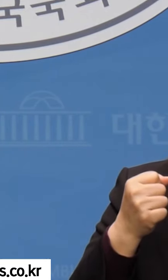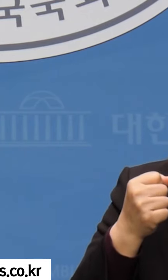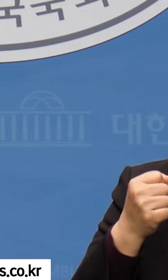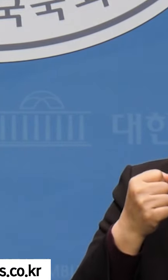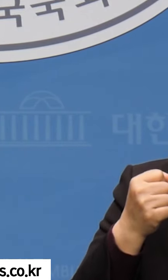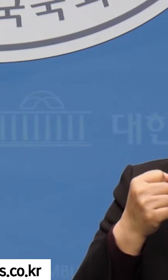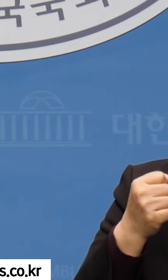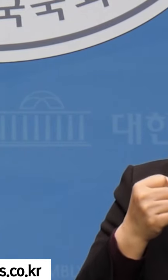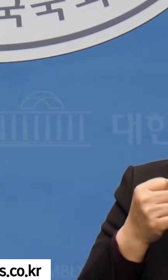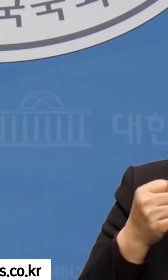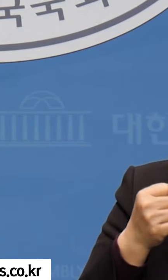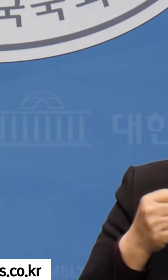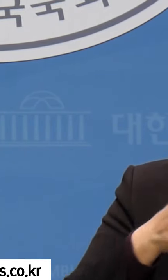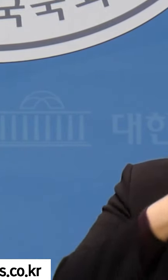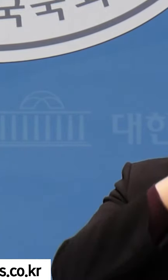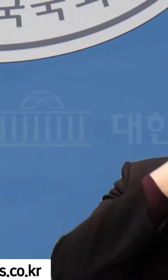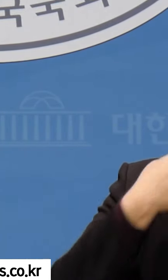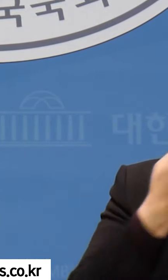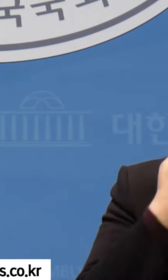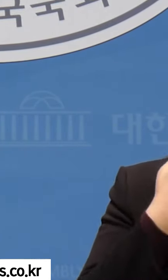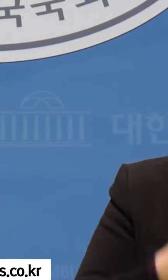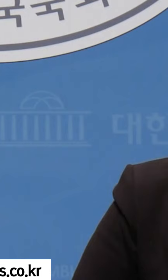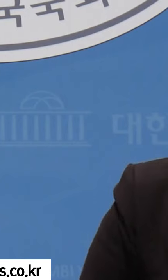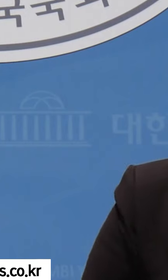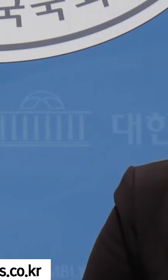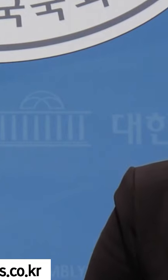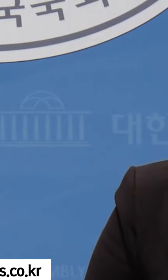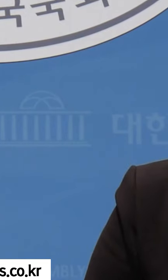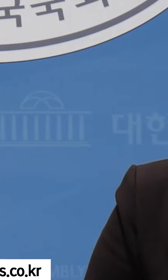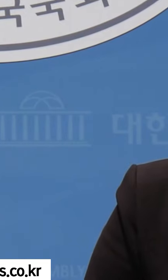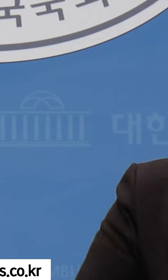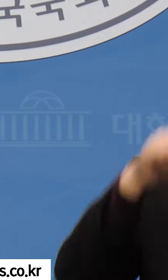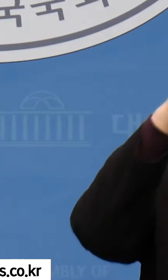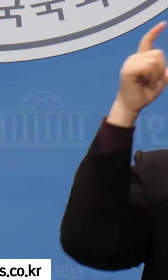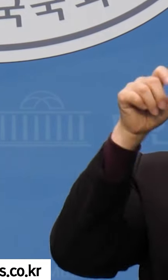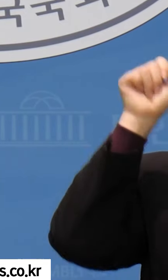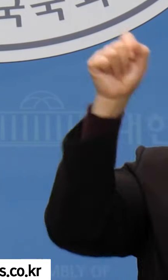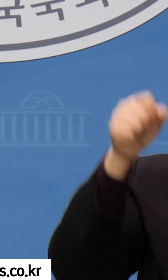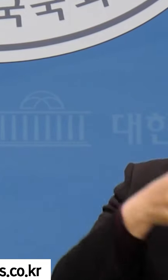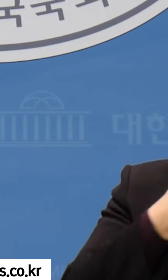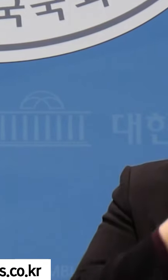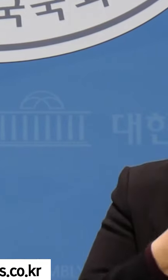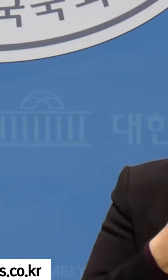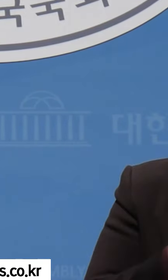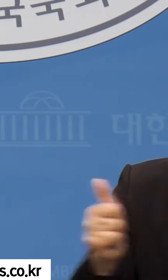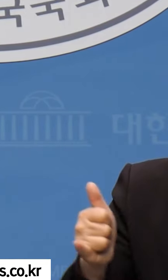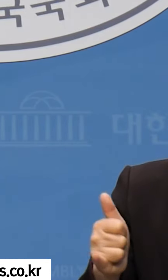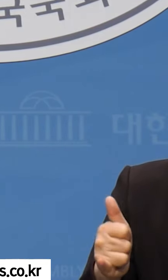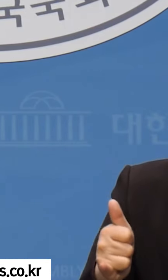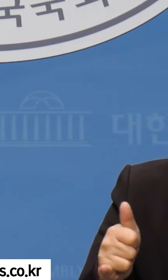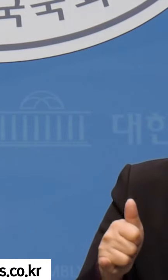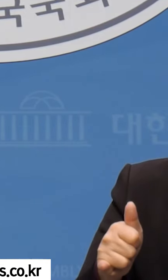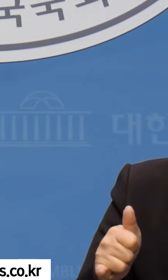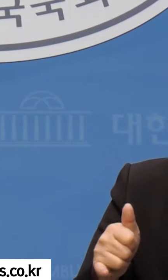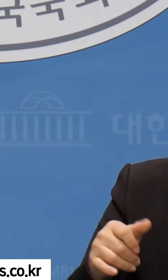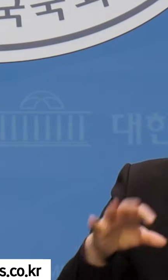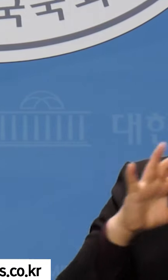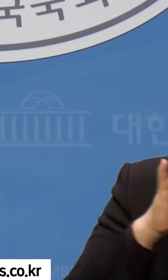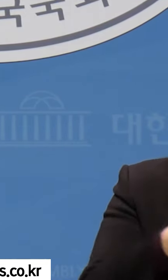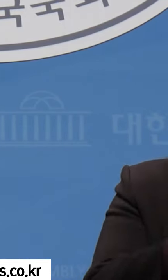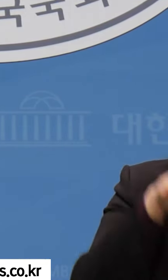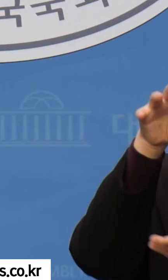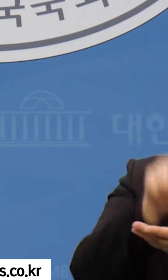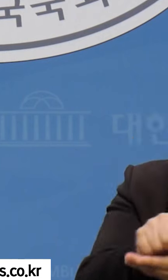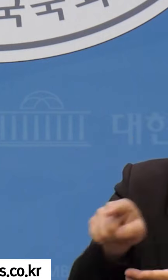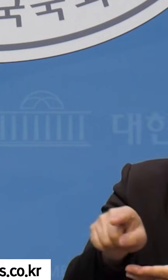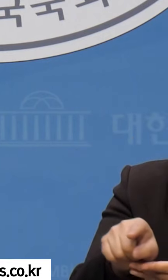86운동권의 아성이었습니다. 운동권 지역을 탈환해 운동권 특권 세력을